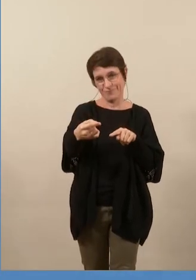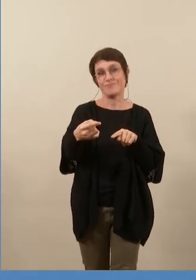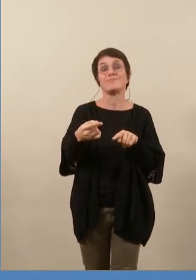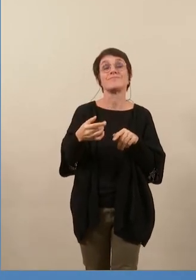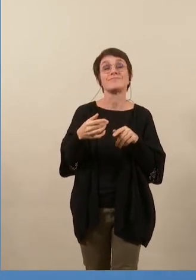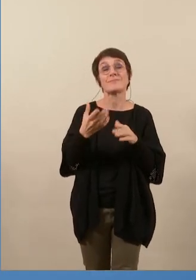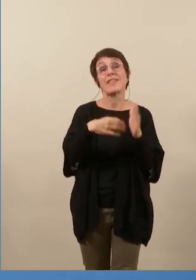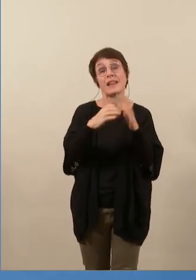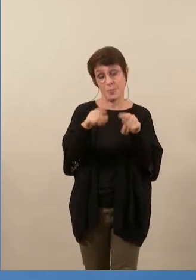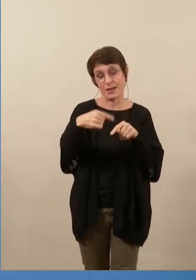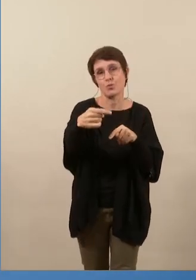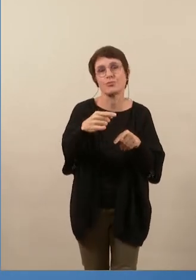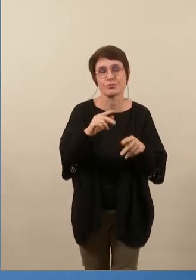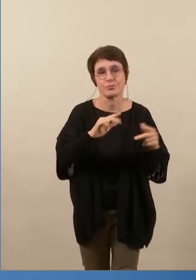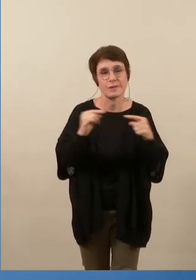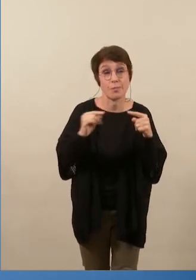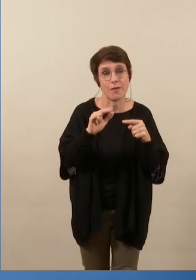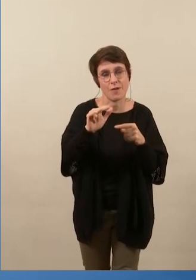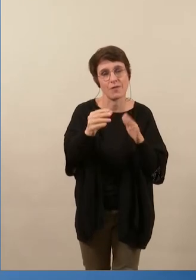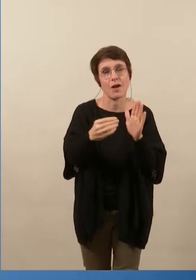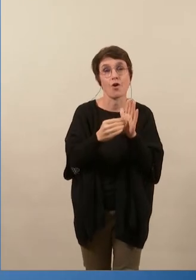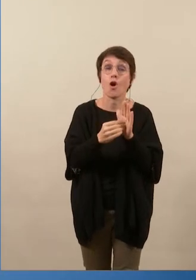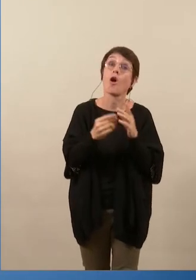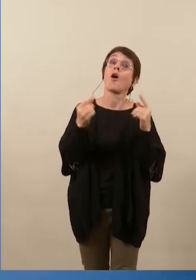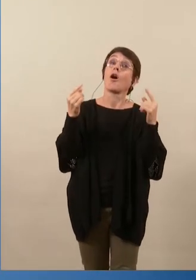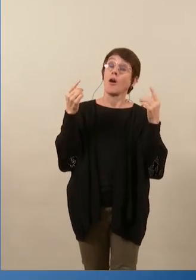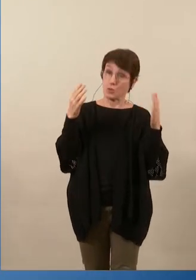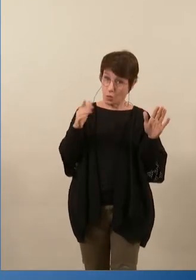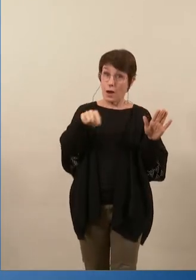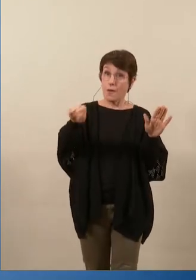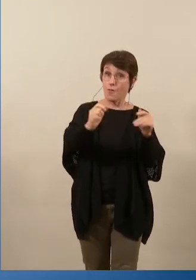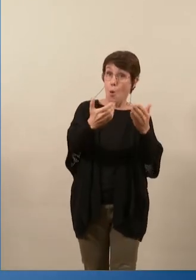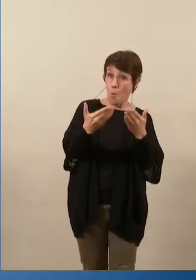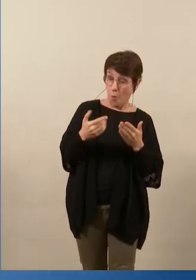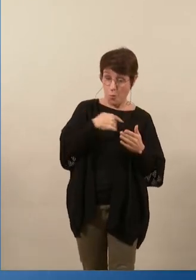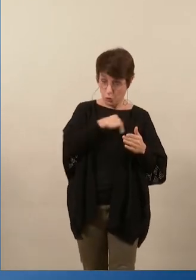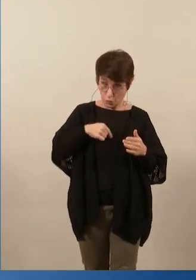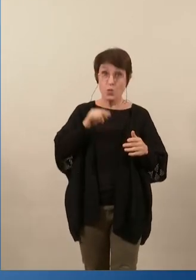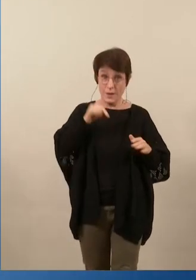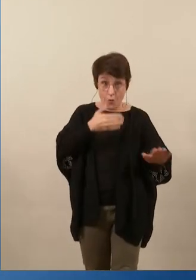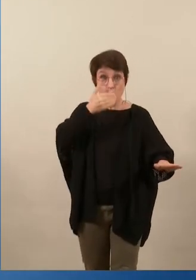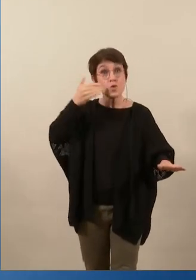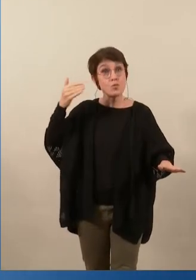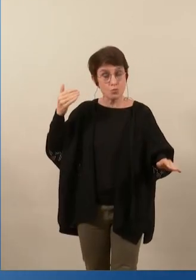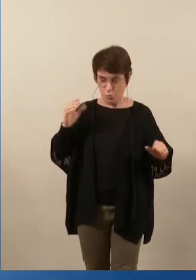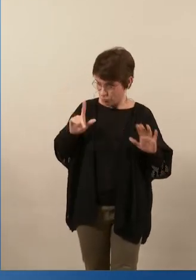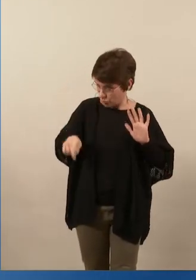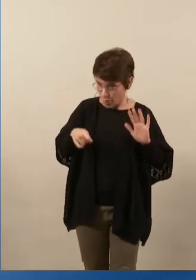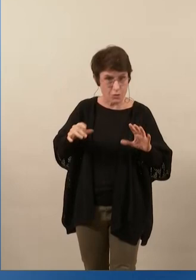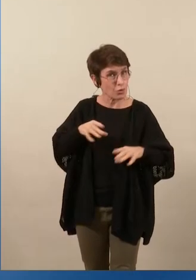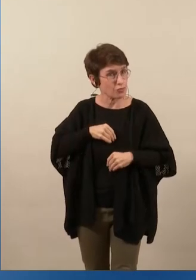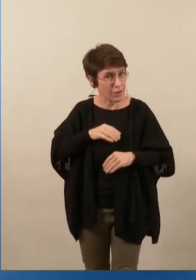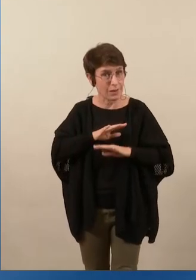donc voilà mais par contre je retiens évidemment l'invitation à faire mieux c'est une invitation qui est faite régulièrement dans le dans le champ